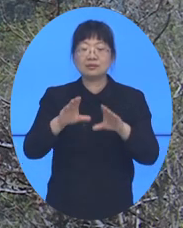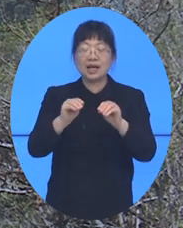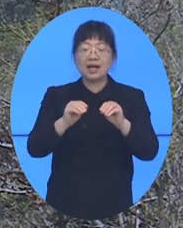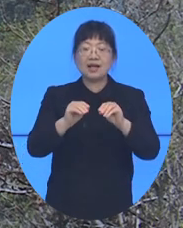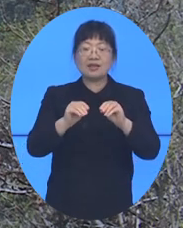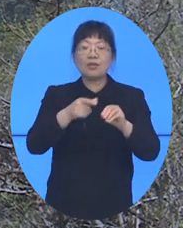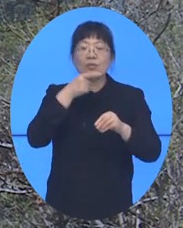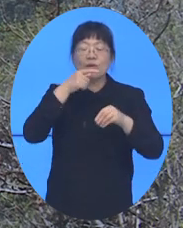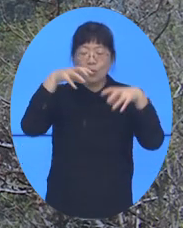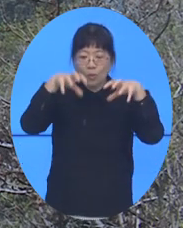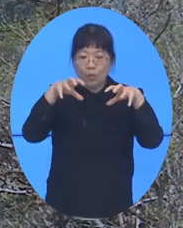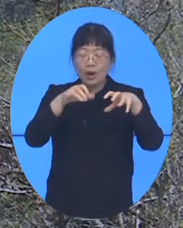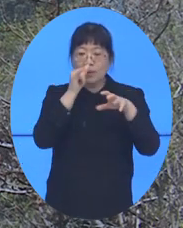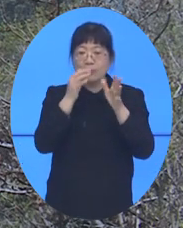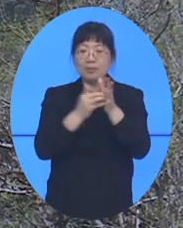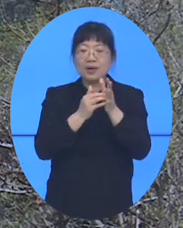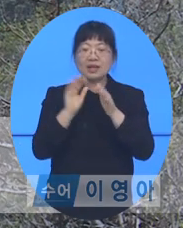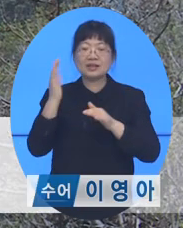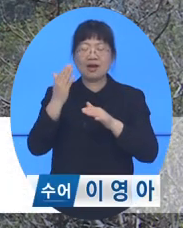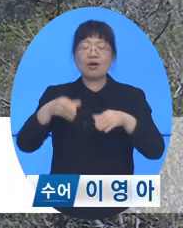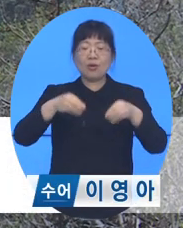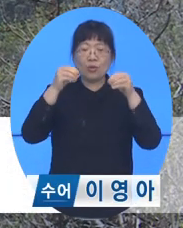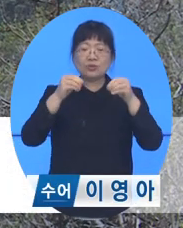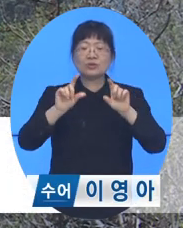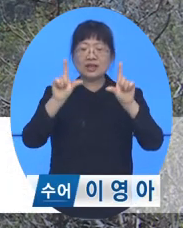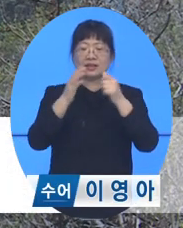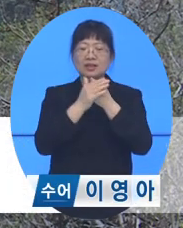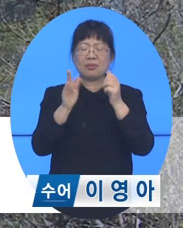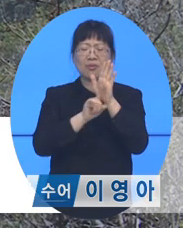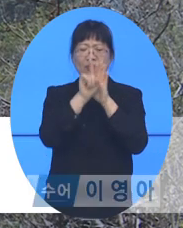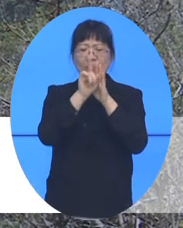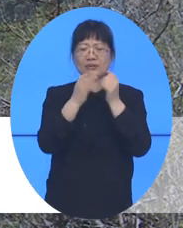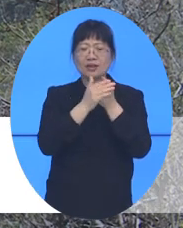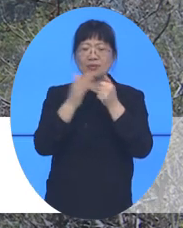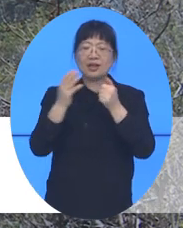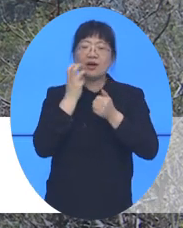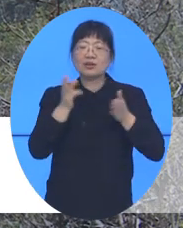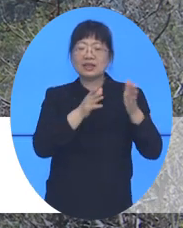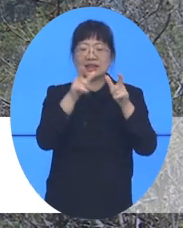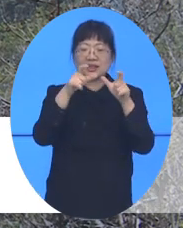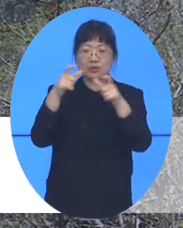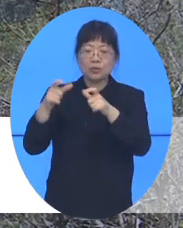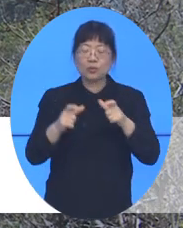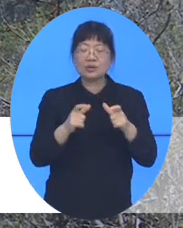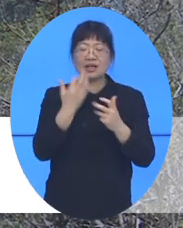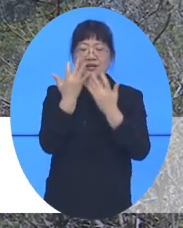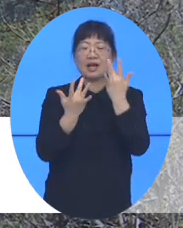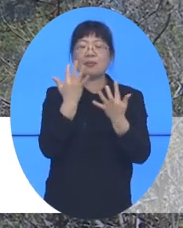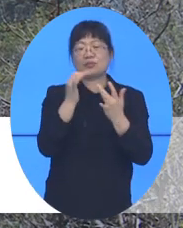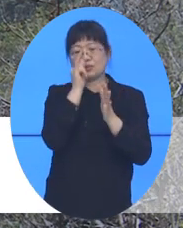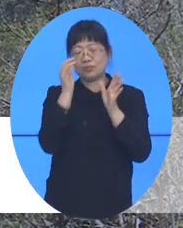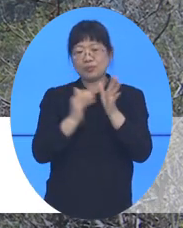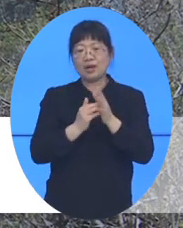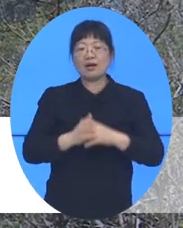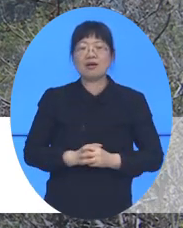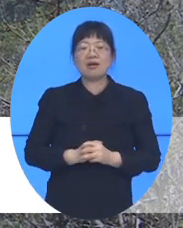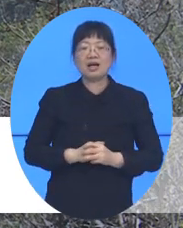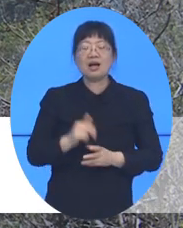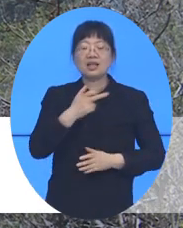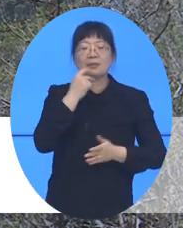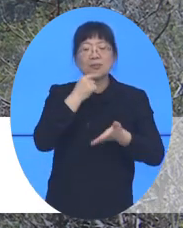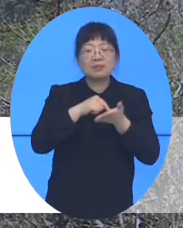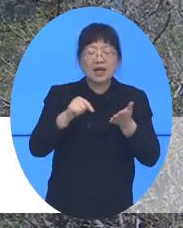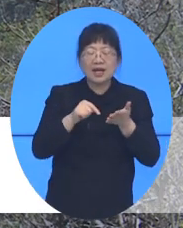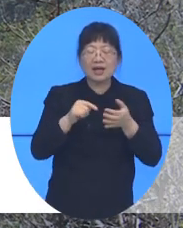메마른 땅을 적시는 비가 내렸습니다. 최근 건조한 날씨와 고온 현상 탓에 경기 지역 곳곳에 산불이 잇따라 발생했죠. 자칫